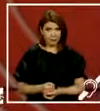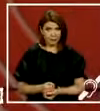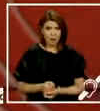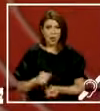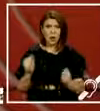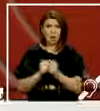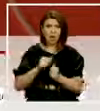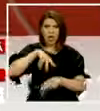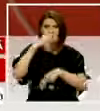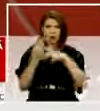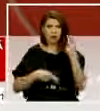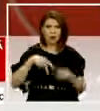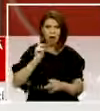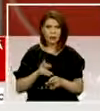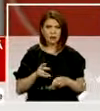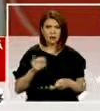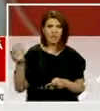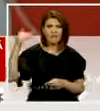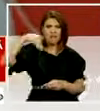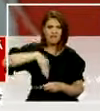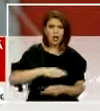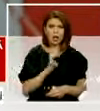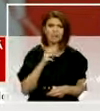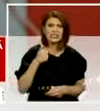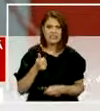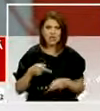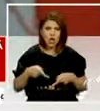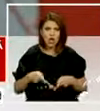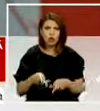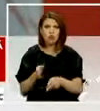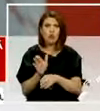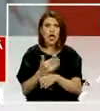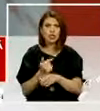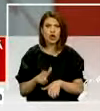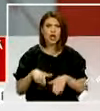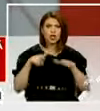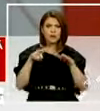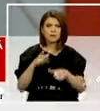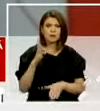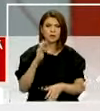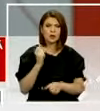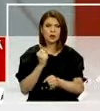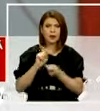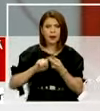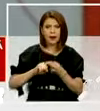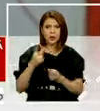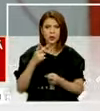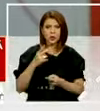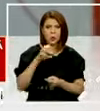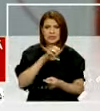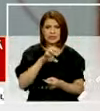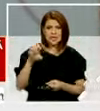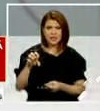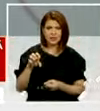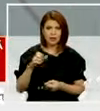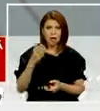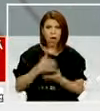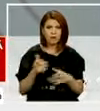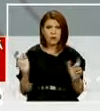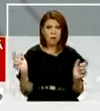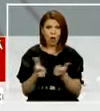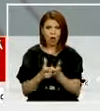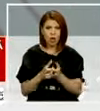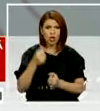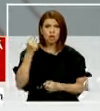Căderi de pietre pe Valea Bistriței. Drumul național 17B, care leagă localitățile Poiana Tăiului de Vatra Dornei, a fost blocat,